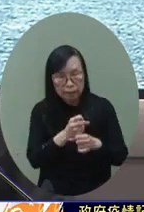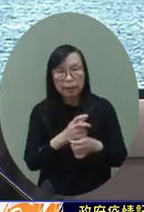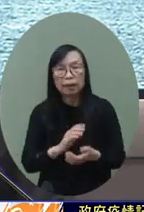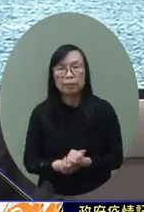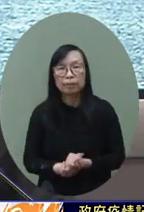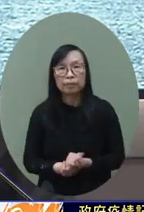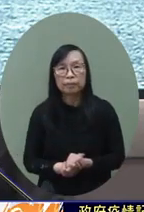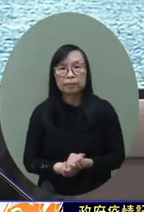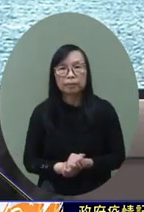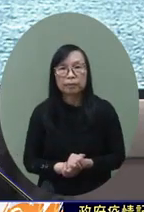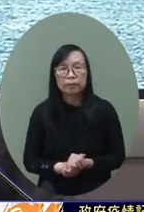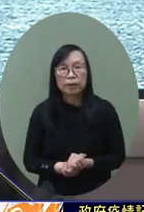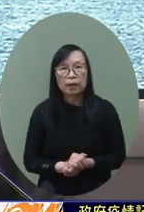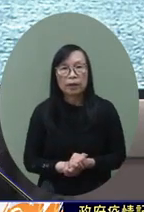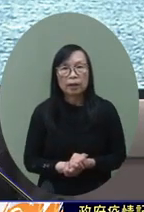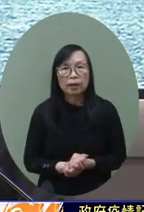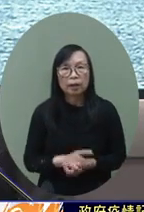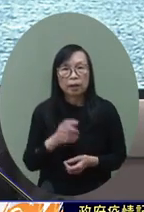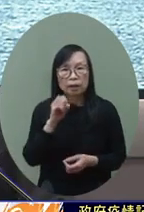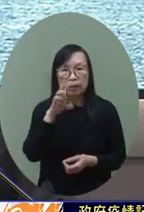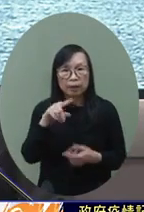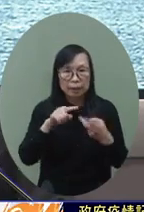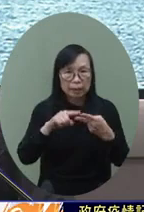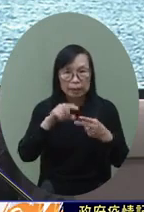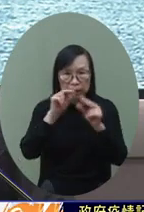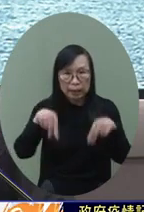緊，我唔記得咗，唔好意思。